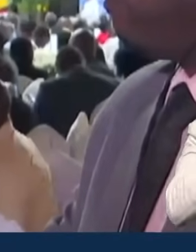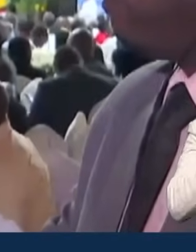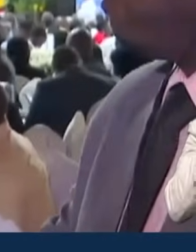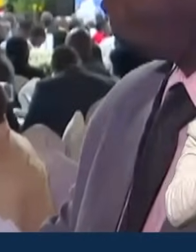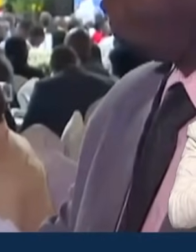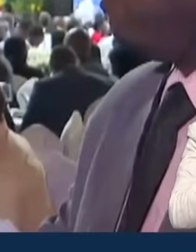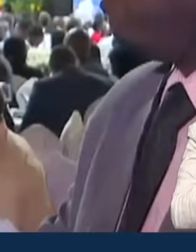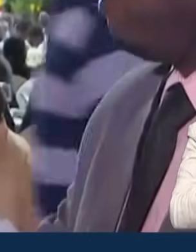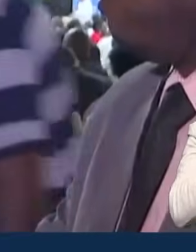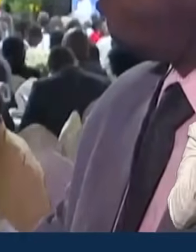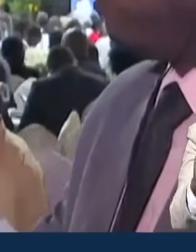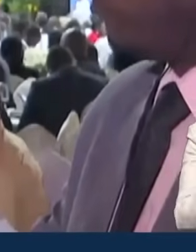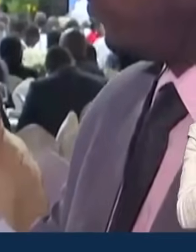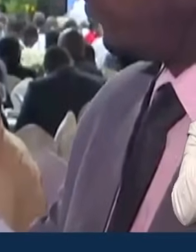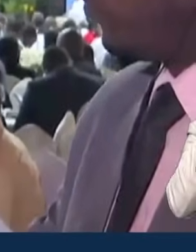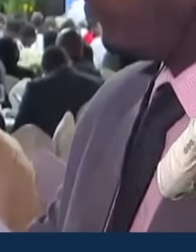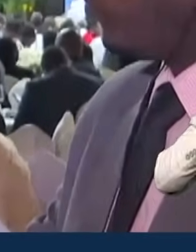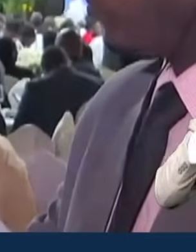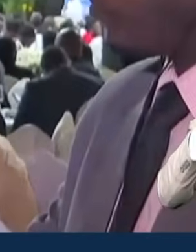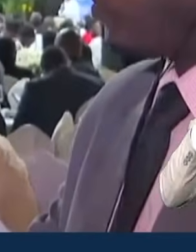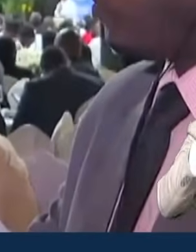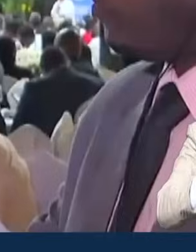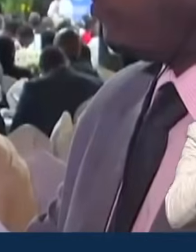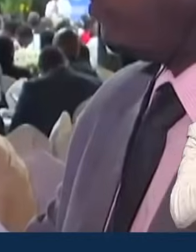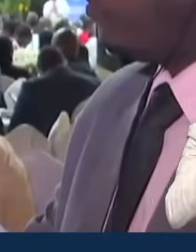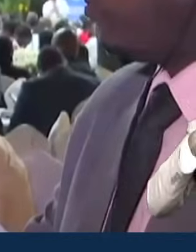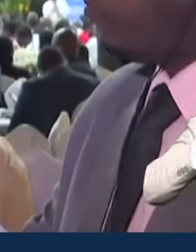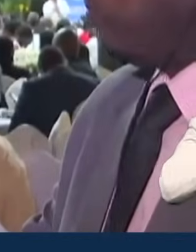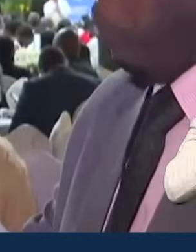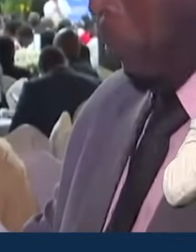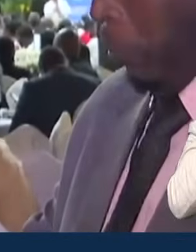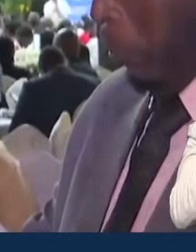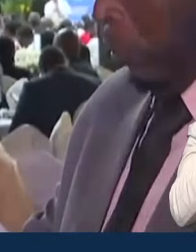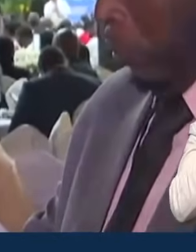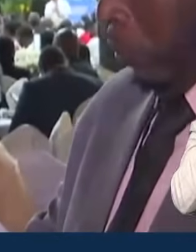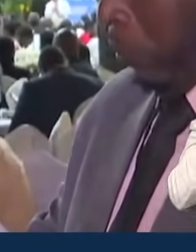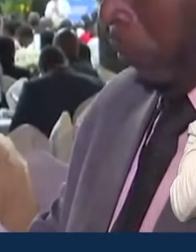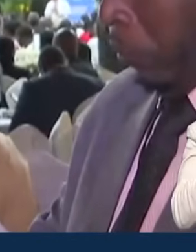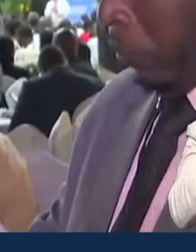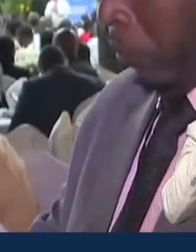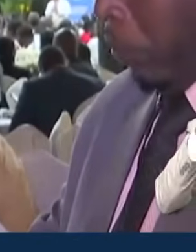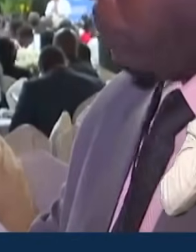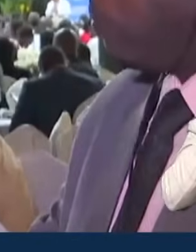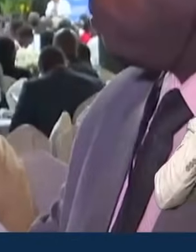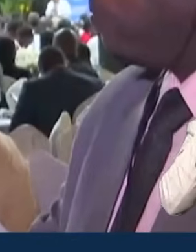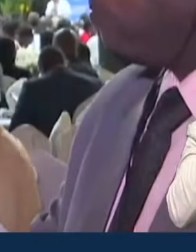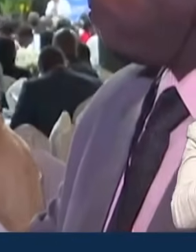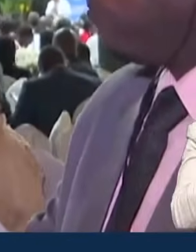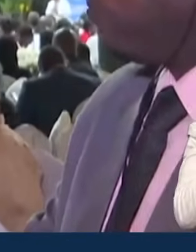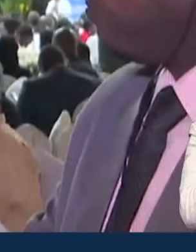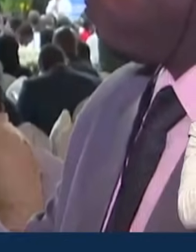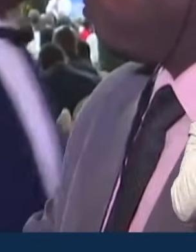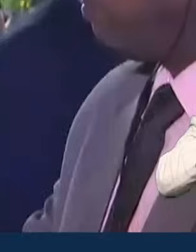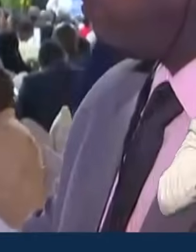kabiri gishya gikomeye ni ukuba muri ino mikino, ubundi twagiraga abantu barimo kuvuga ko imikino itagenze neza bakaba ari nk'icumi ku